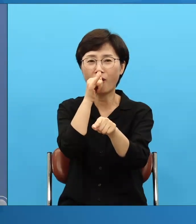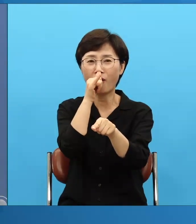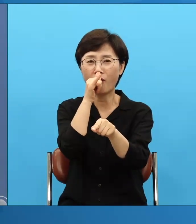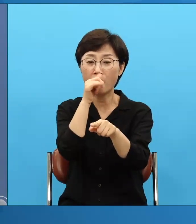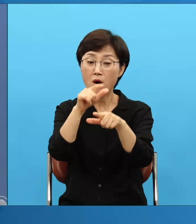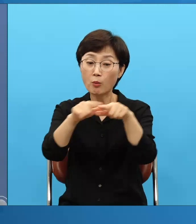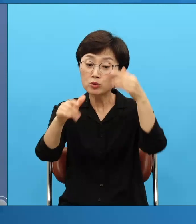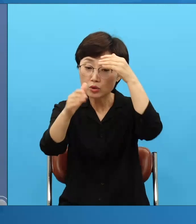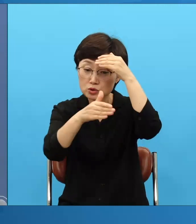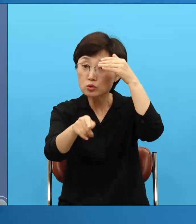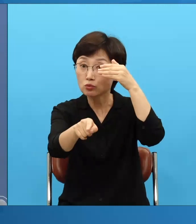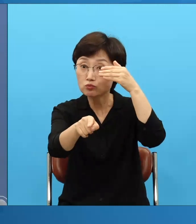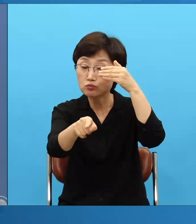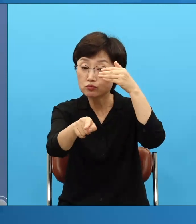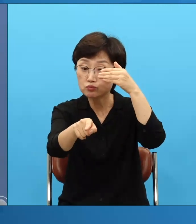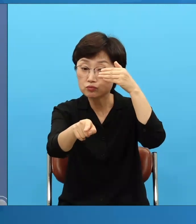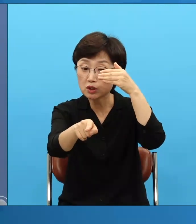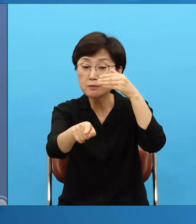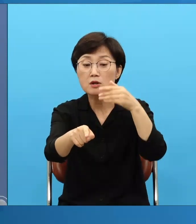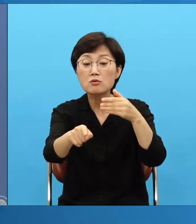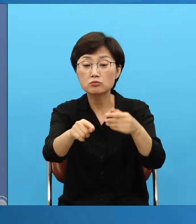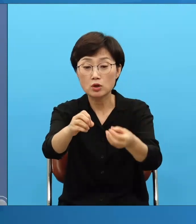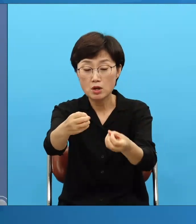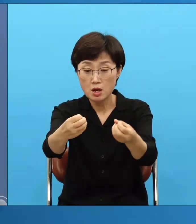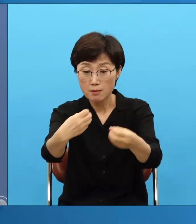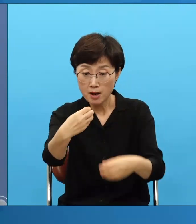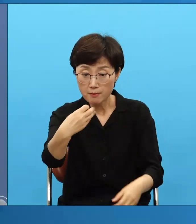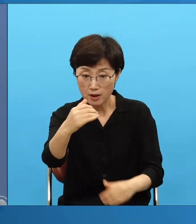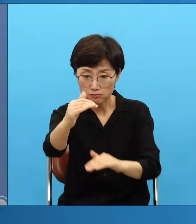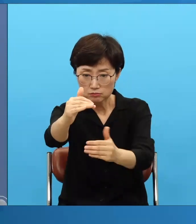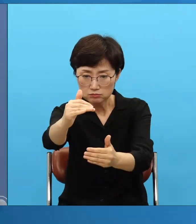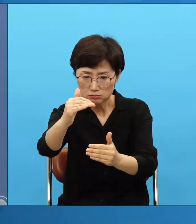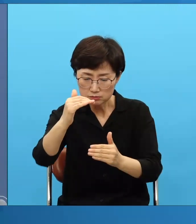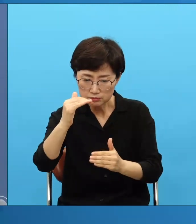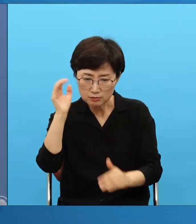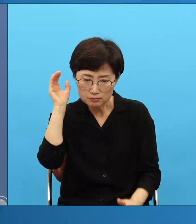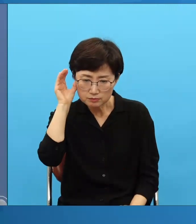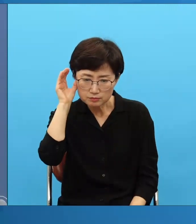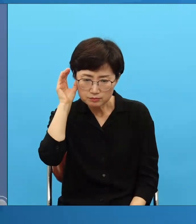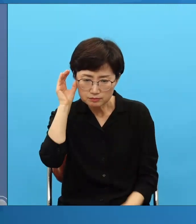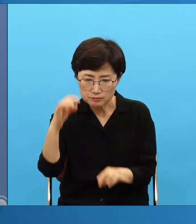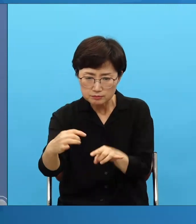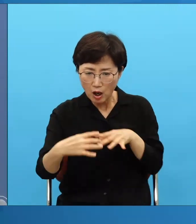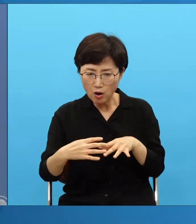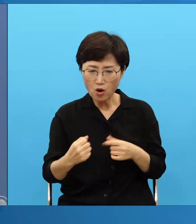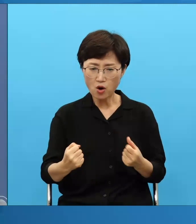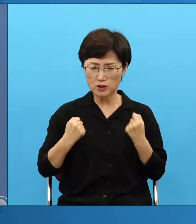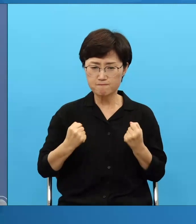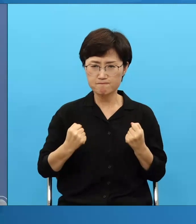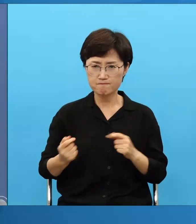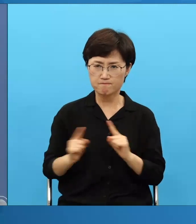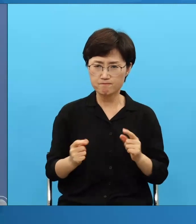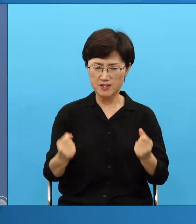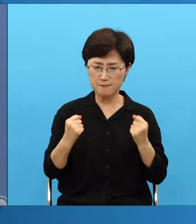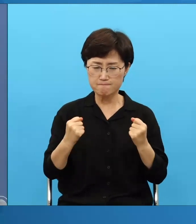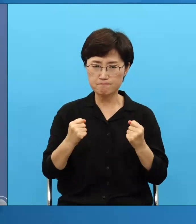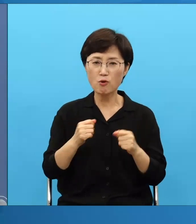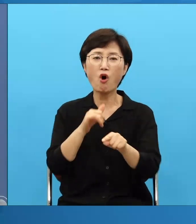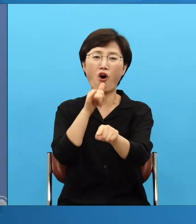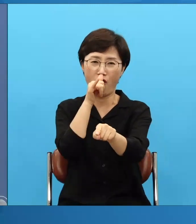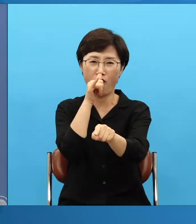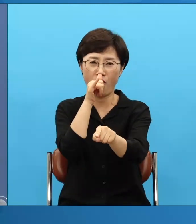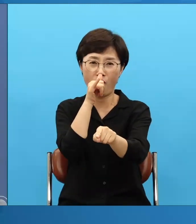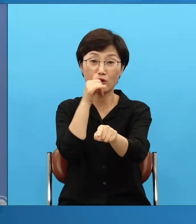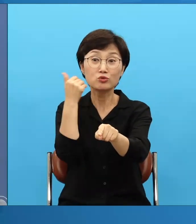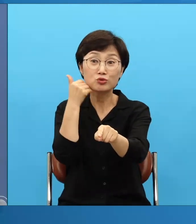평신도인데 그냥 자기 얘기를 했는데 듣는 나에게는 굉장한 힘이 되는 게 있어요. And there are times when these lay people, they're